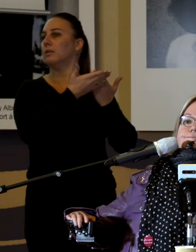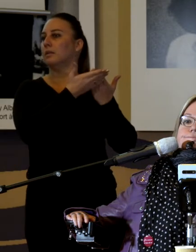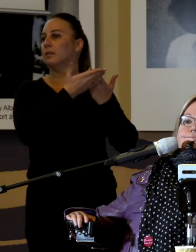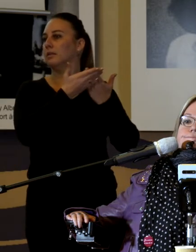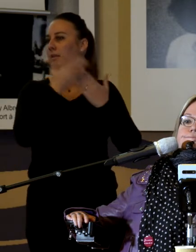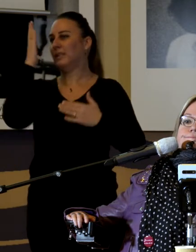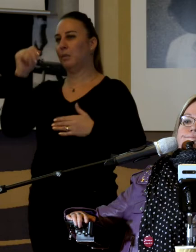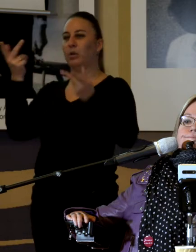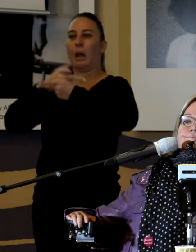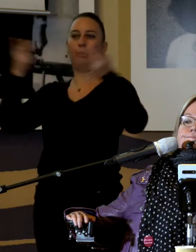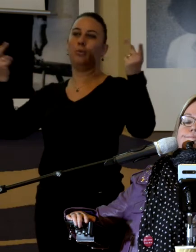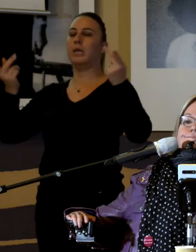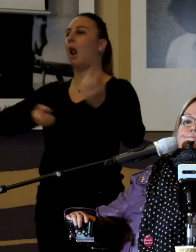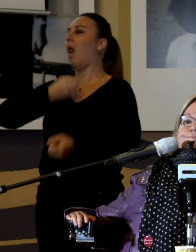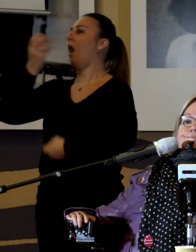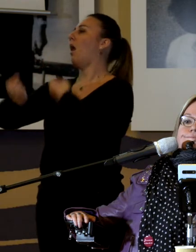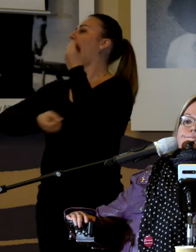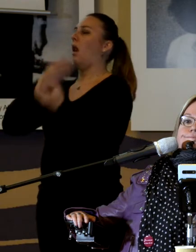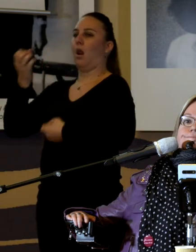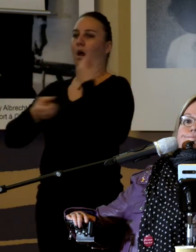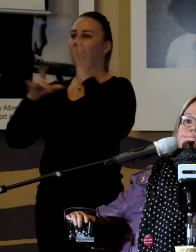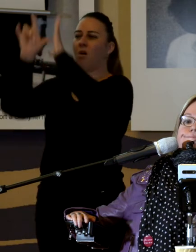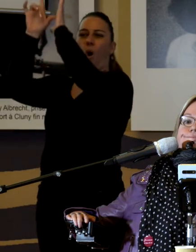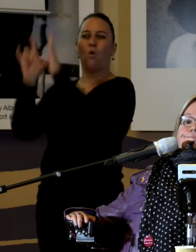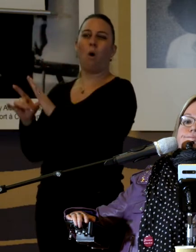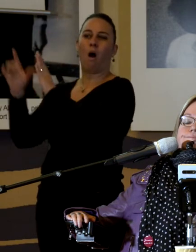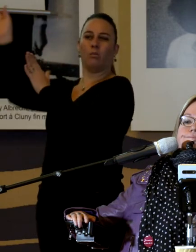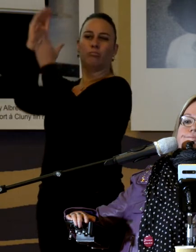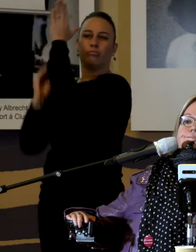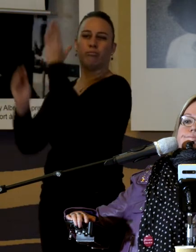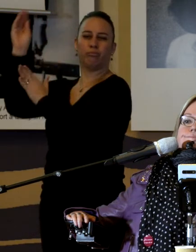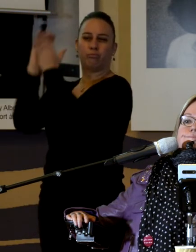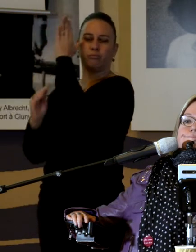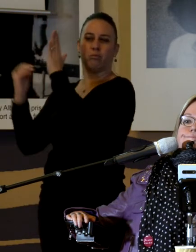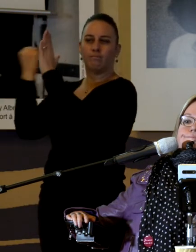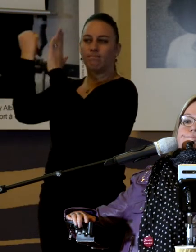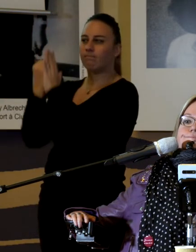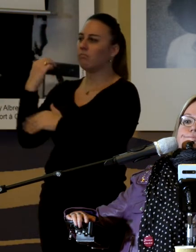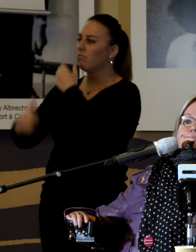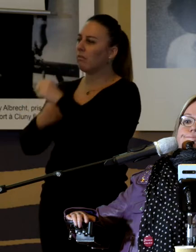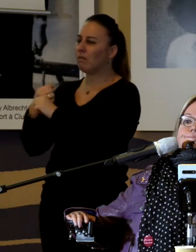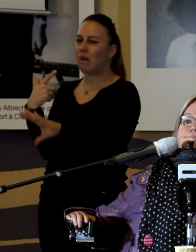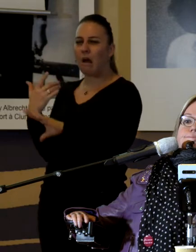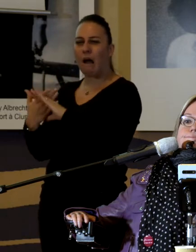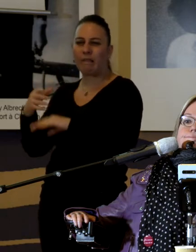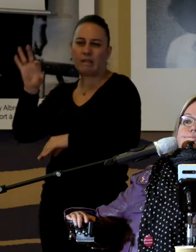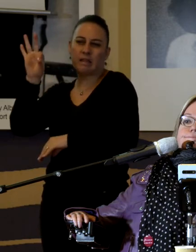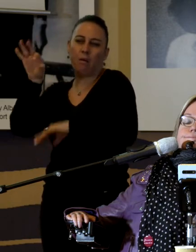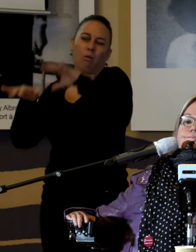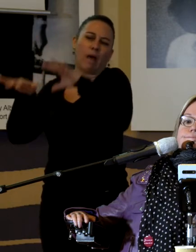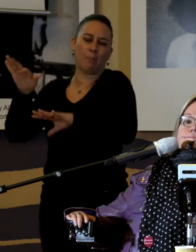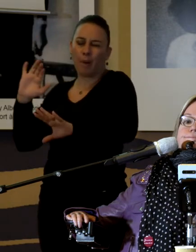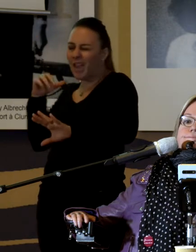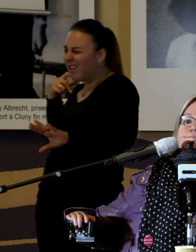produisent les discours publics sur le handicap, qui produisent les lois depuis les années 1950 en gros, et